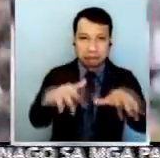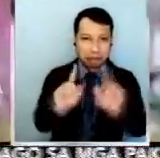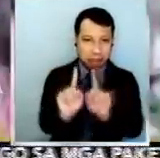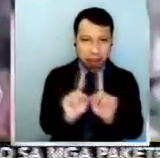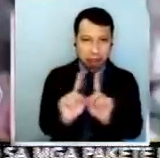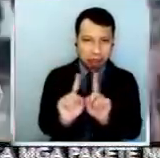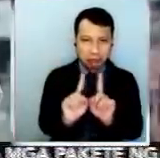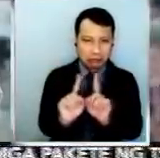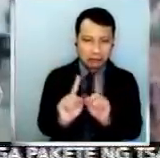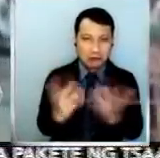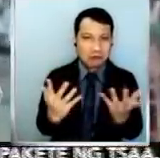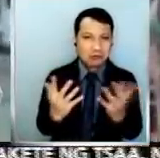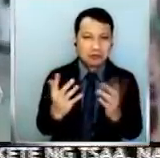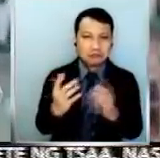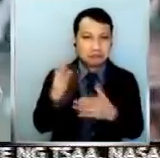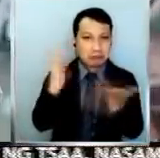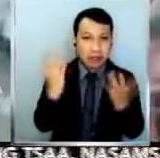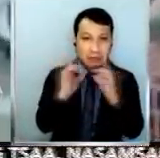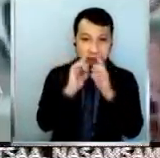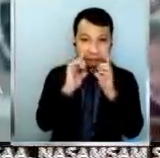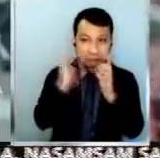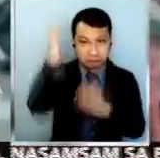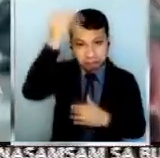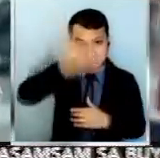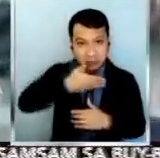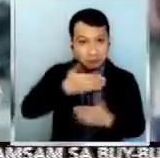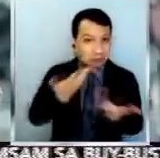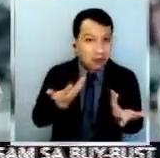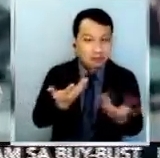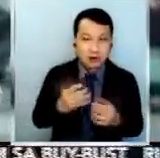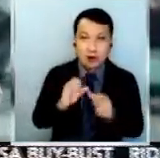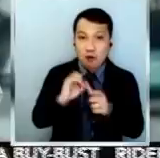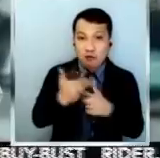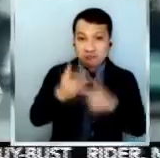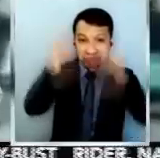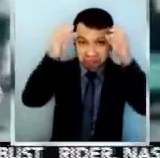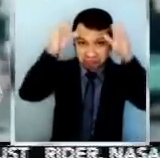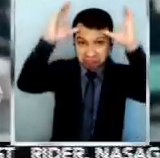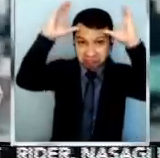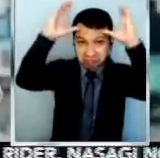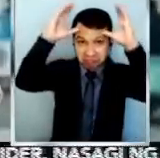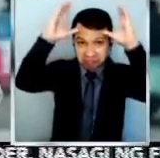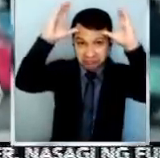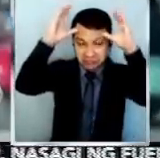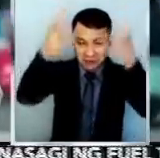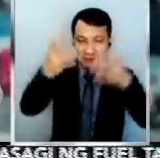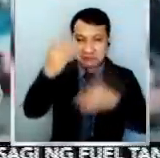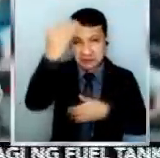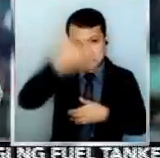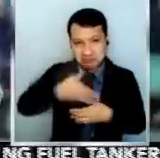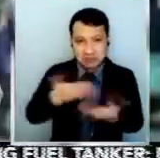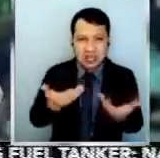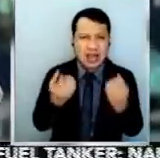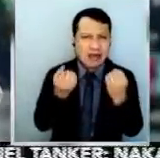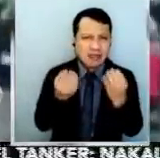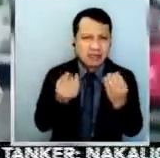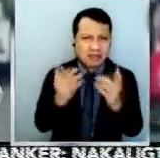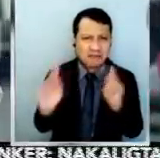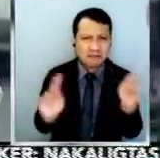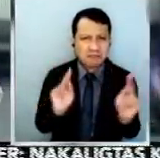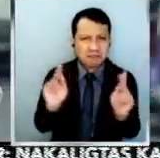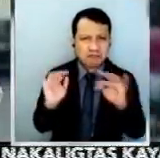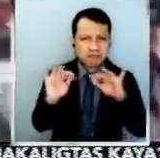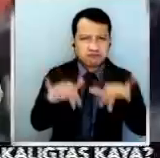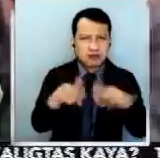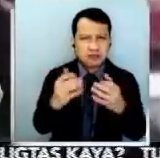wala pong face shield o di kaya hindi maayos ang pagkakasuot. Marami pa rin tao sa kalsada sa kabila ng dumaraming kaso ng